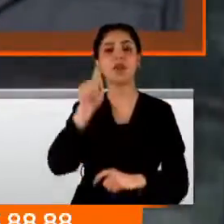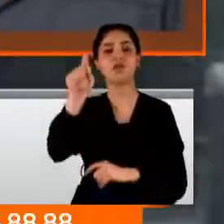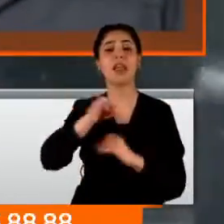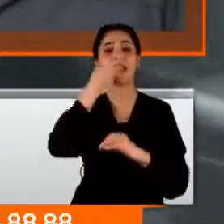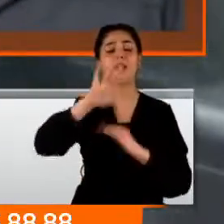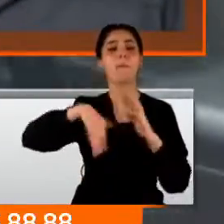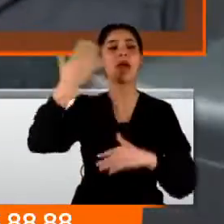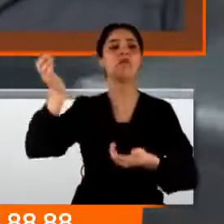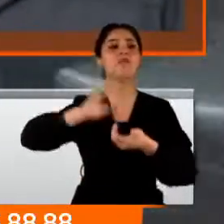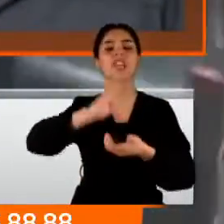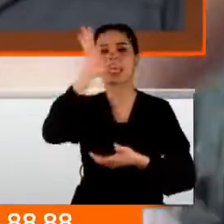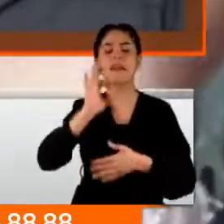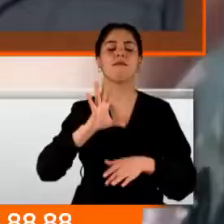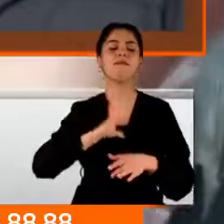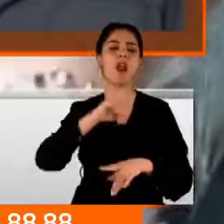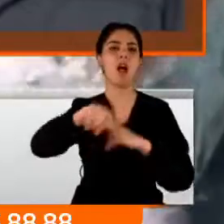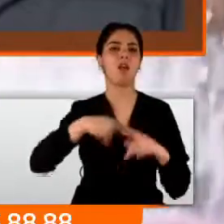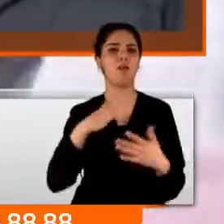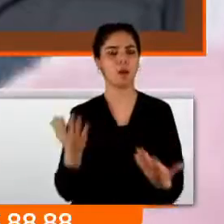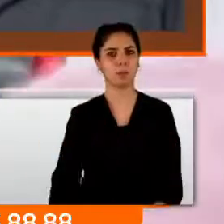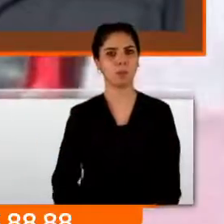diğer işbirlikçilerin de peşinde.